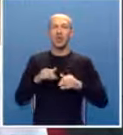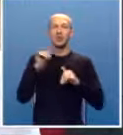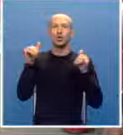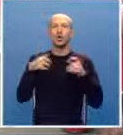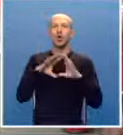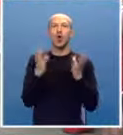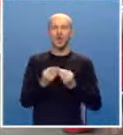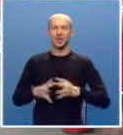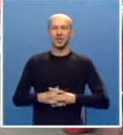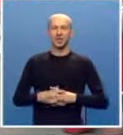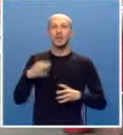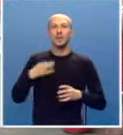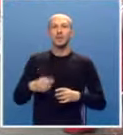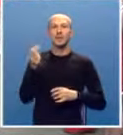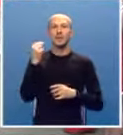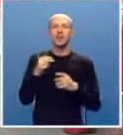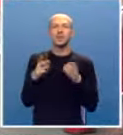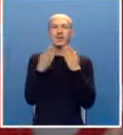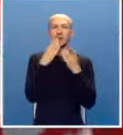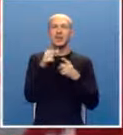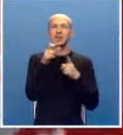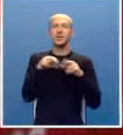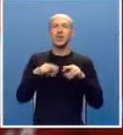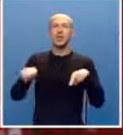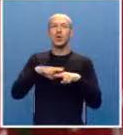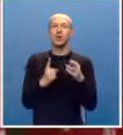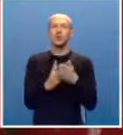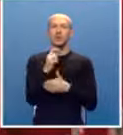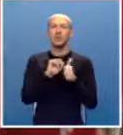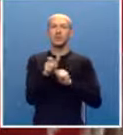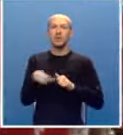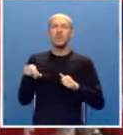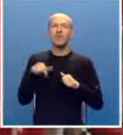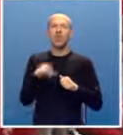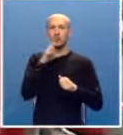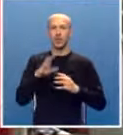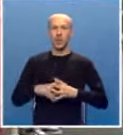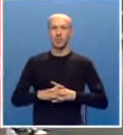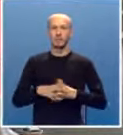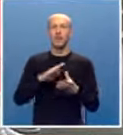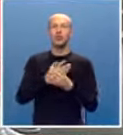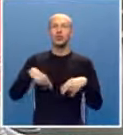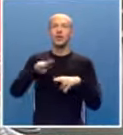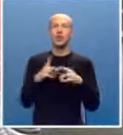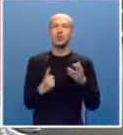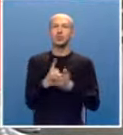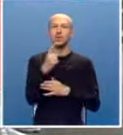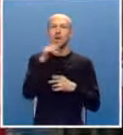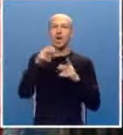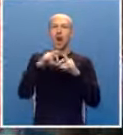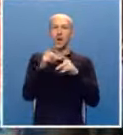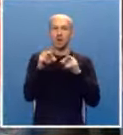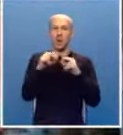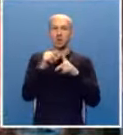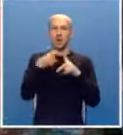turistički kompleks. Predsjednica Srpske se sastala i sa najuspješnijim sportistima ove opštine. Među najuspješnijima je i Anđela